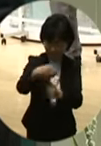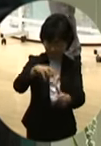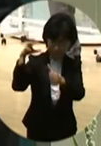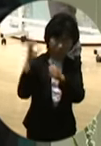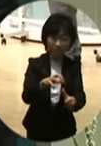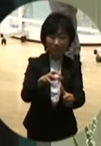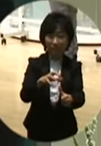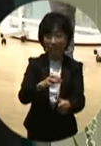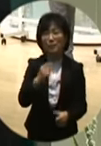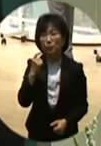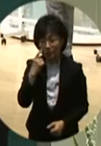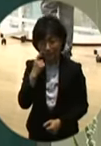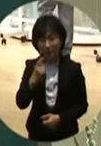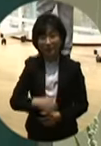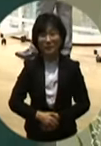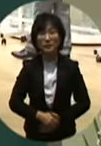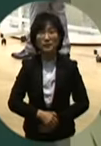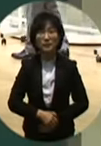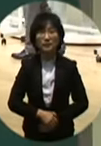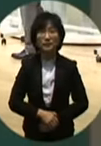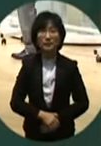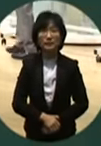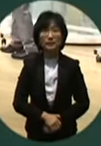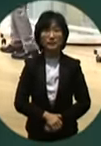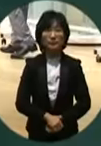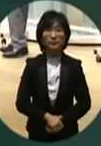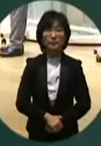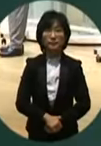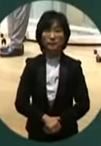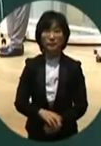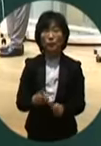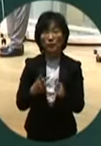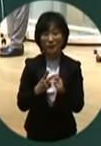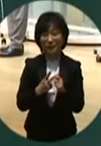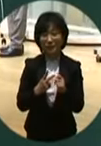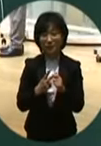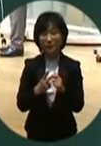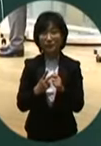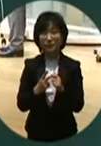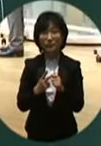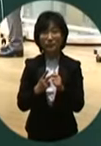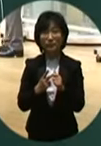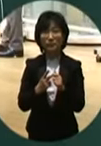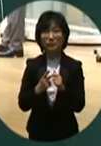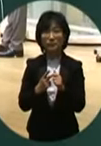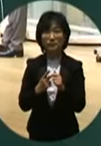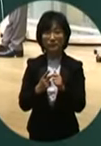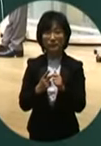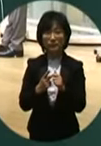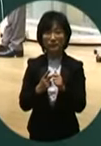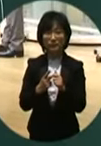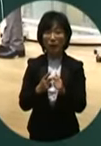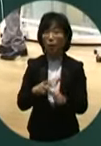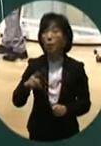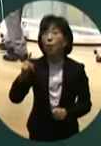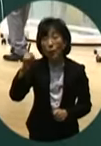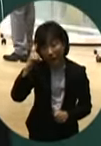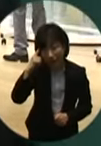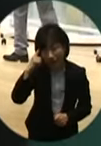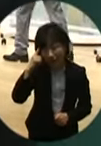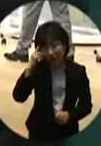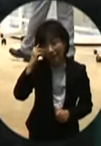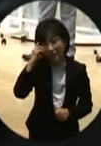make all the force of darkness in that region completely be bound. 두 번째 뭡니까? Secondly, what is it? 왜 해야 됩니까? Why must we do